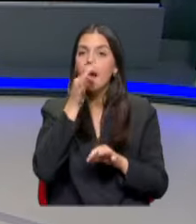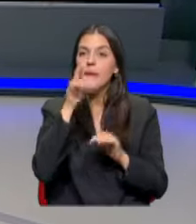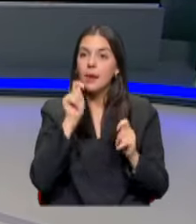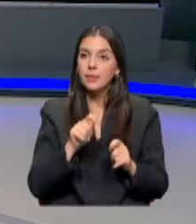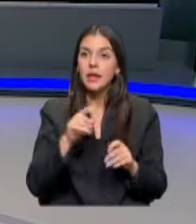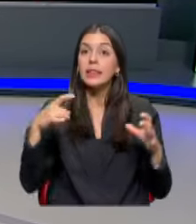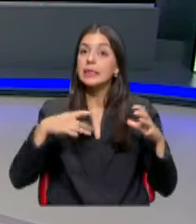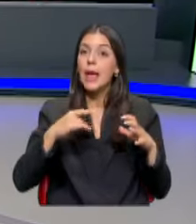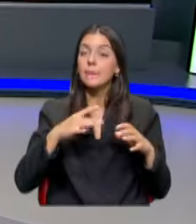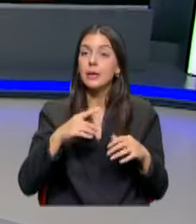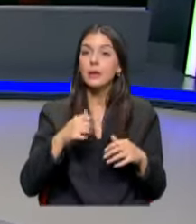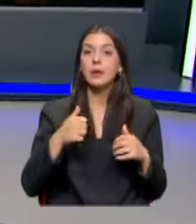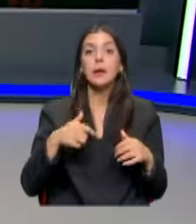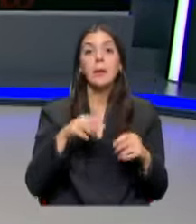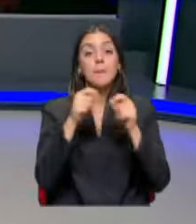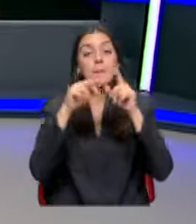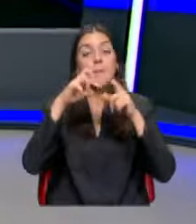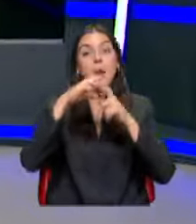Başkanı bazı soru önergeleri var.